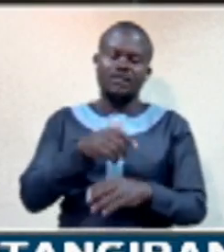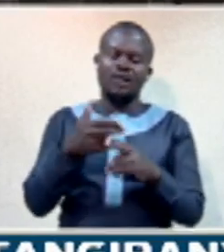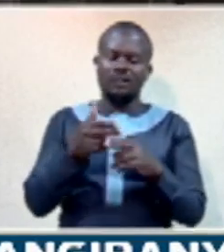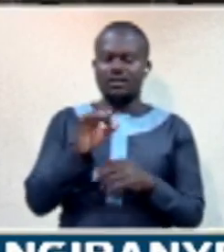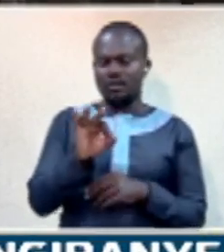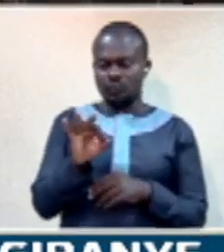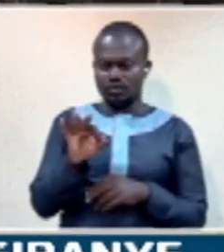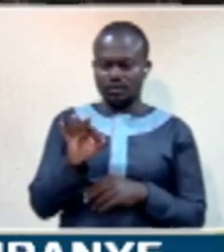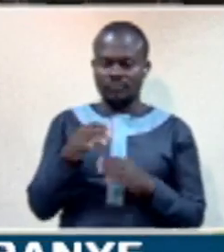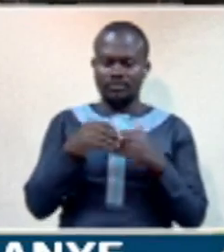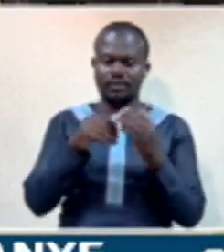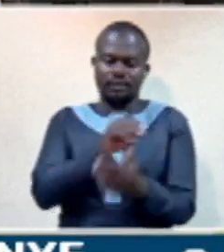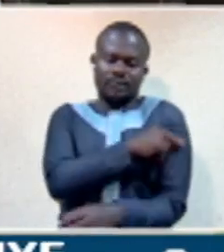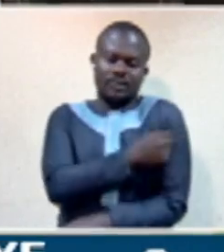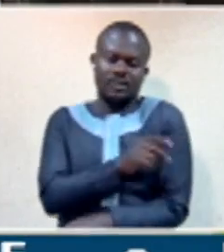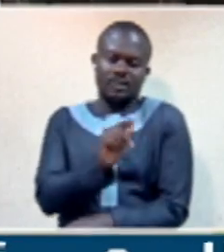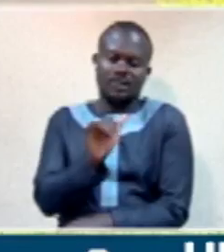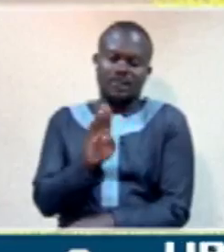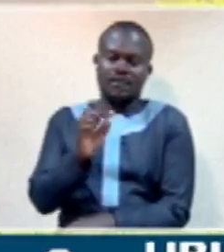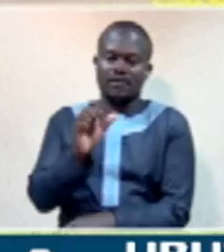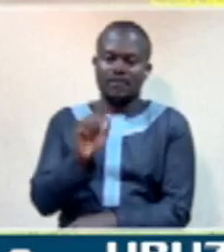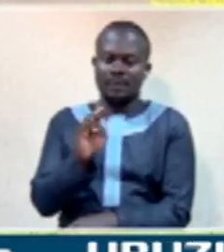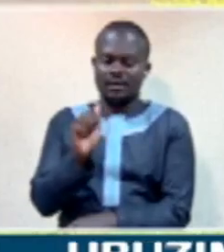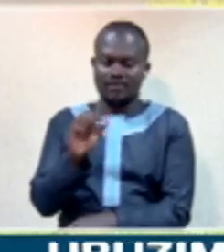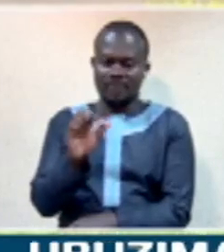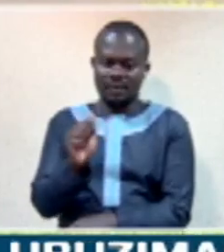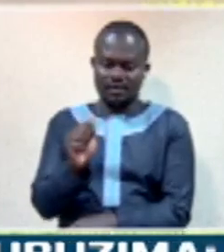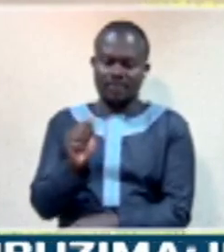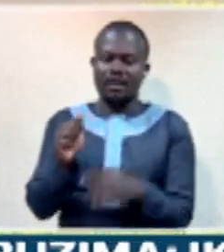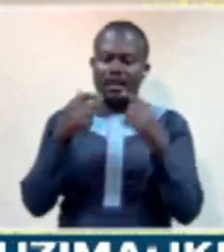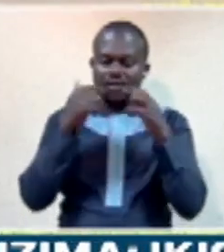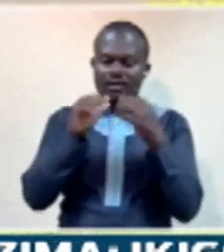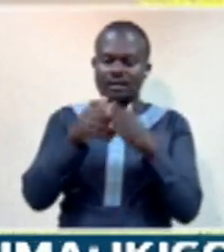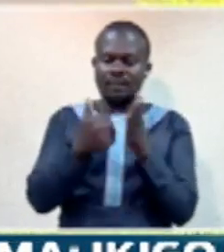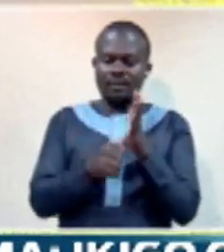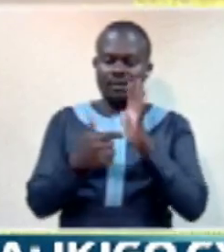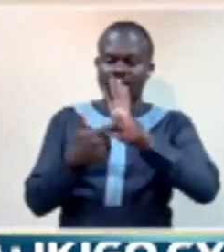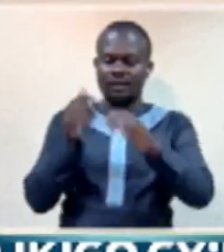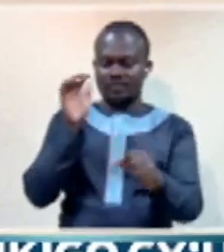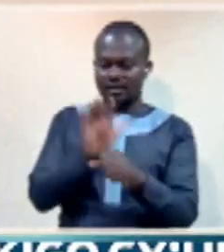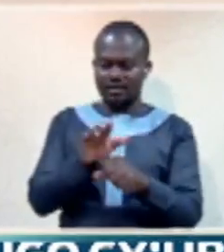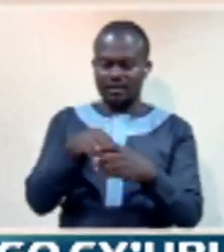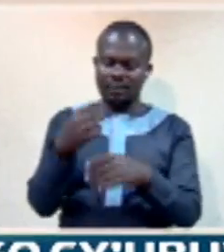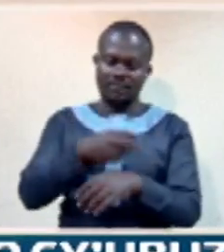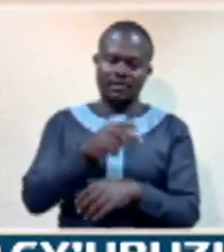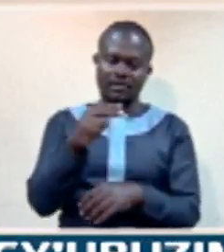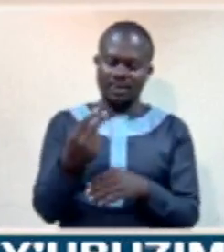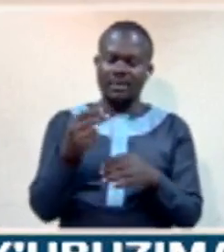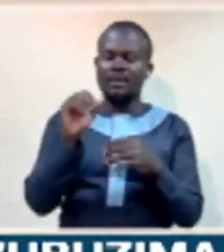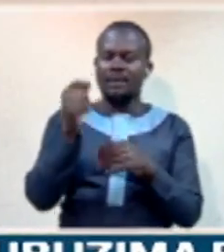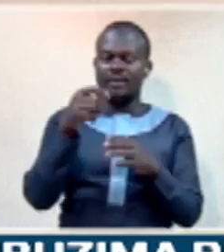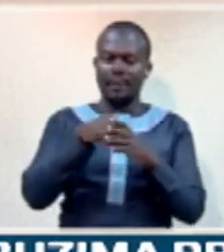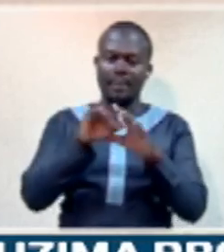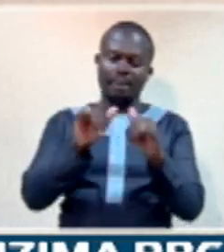tatu. Umuyobozi w'ibitaro bya Kibagabaga Dr. Nkundibiza Samuel avuga ko iki kibazo cyagaragaye cyane cyane mu minsi ibiri ya mbere yaguma mu